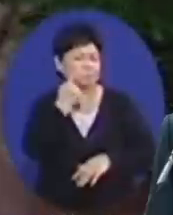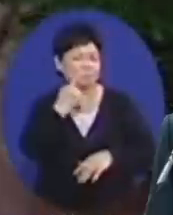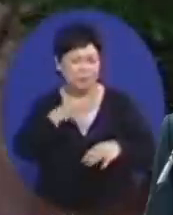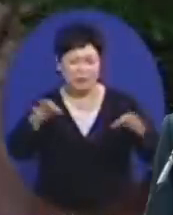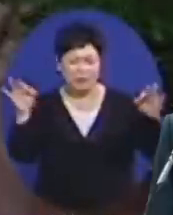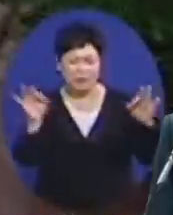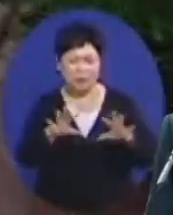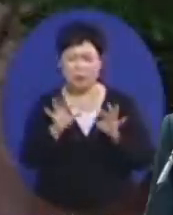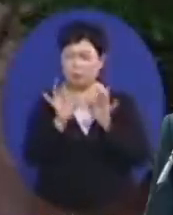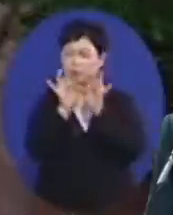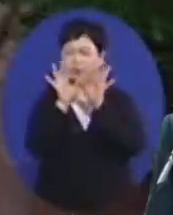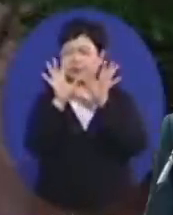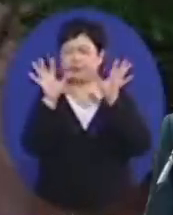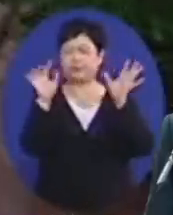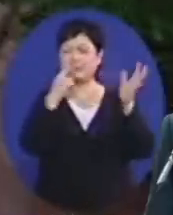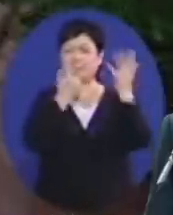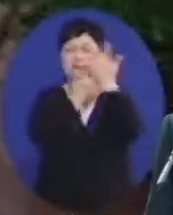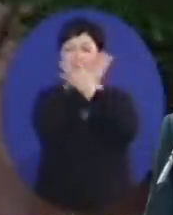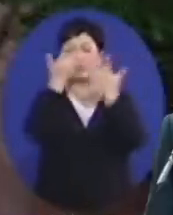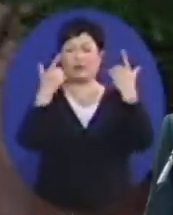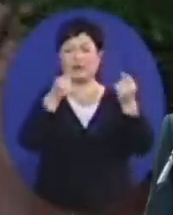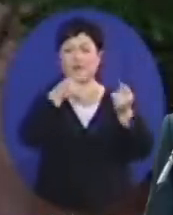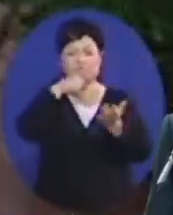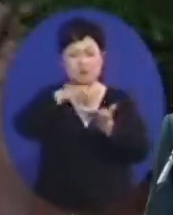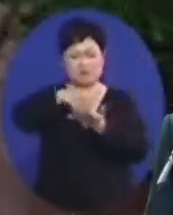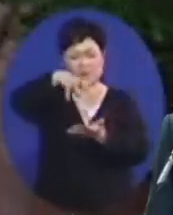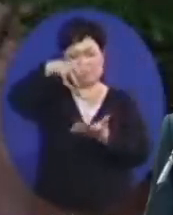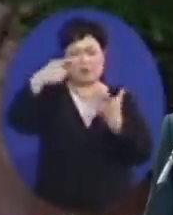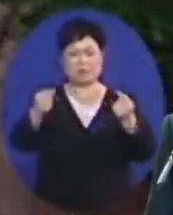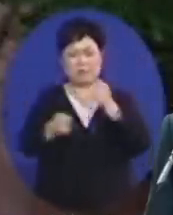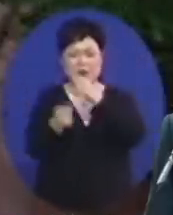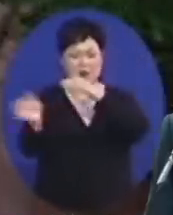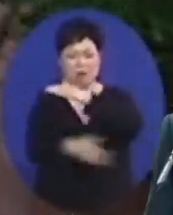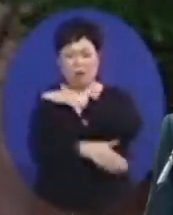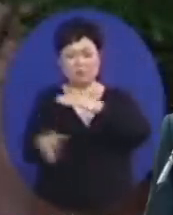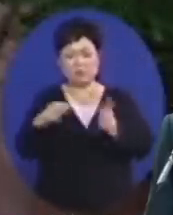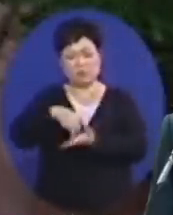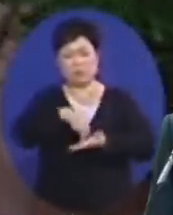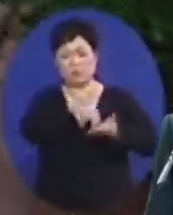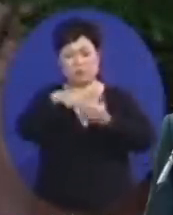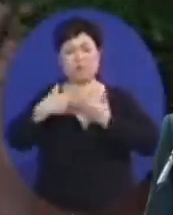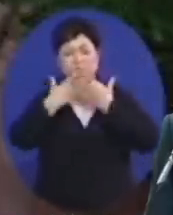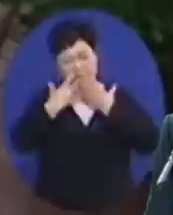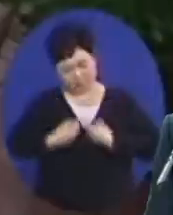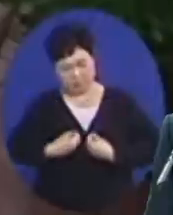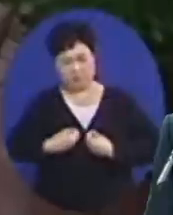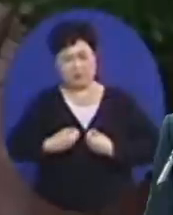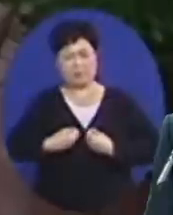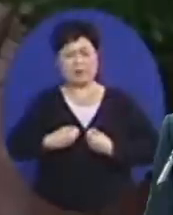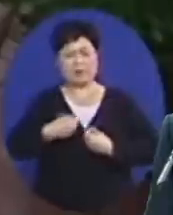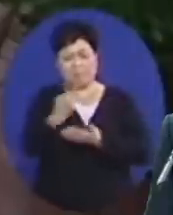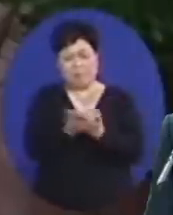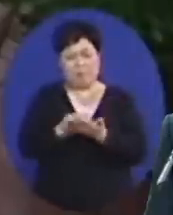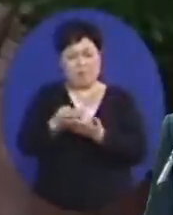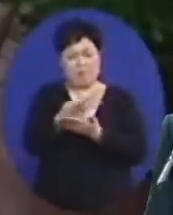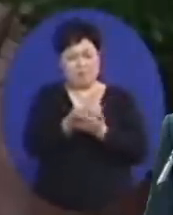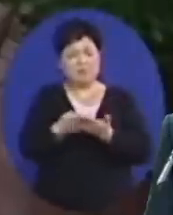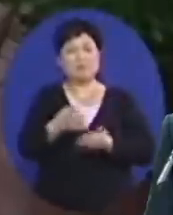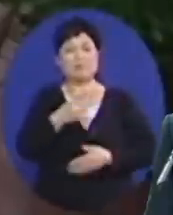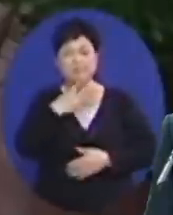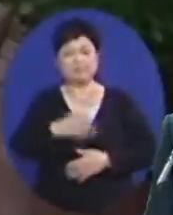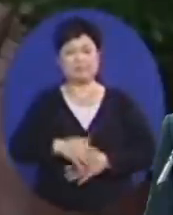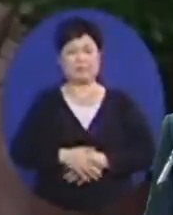있다 사라지는 안개와 같고 물거품 같아서 허무와 고독과 절망에 몸부림친 따름이라는